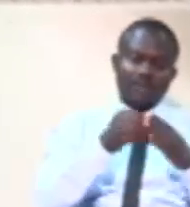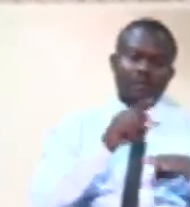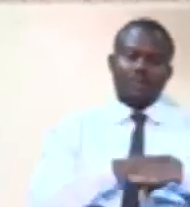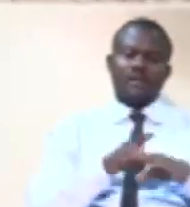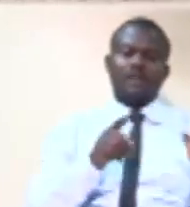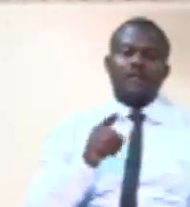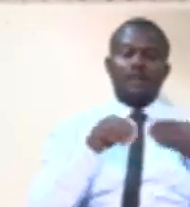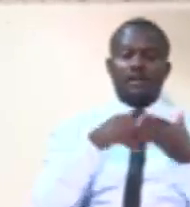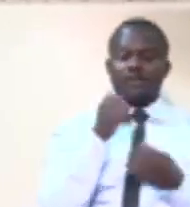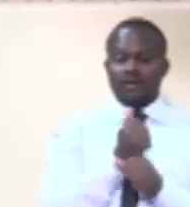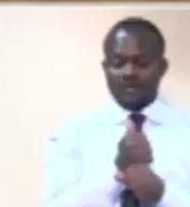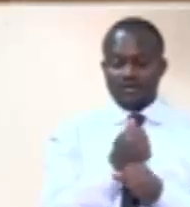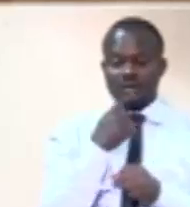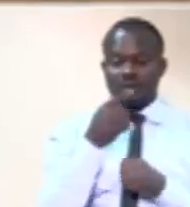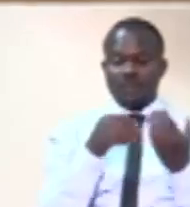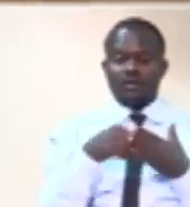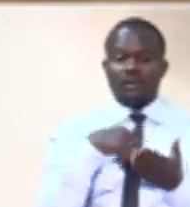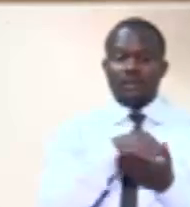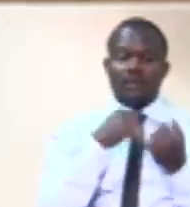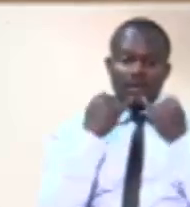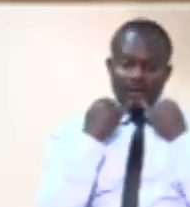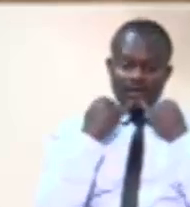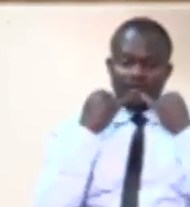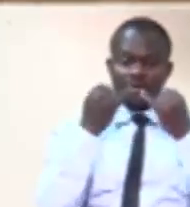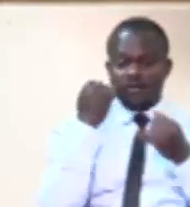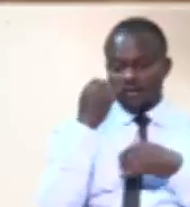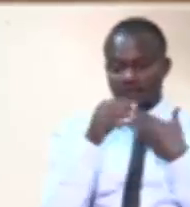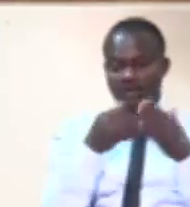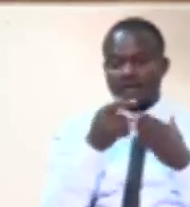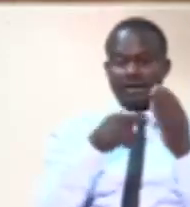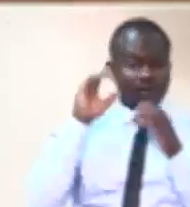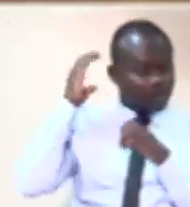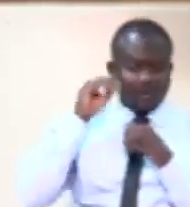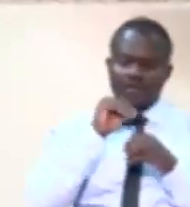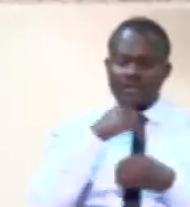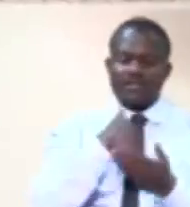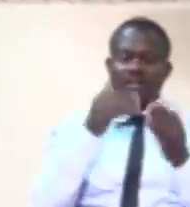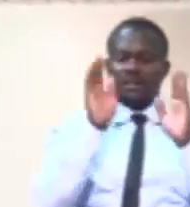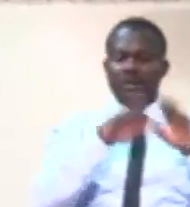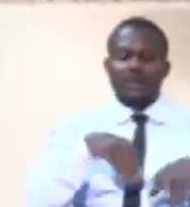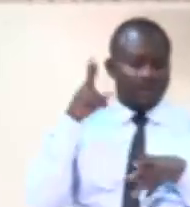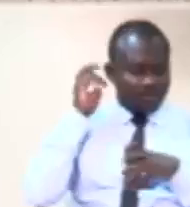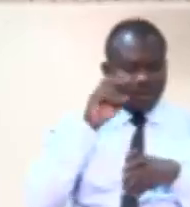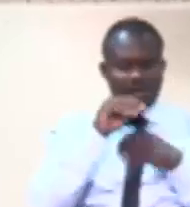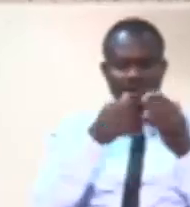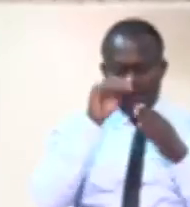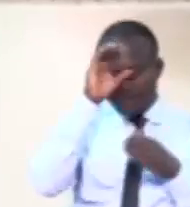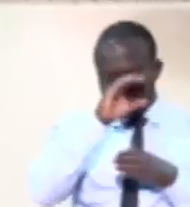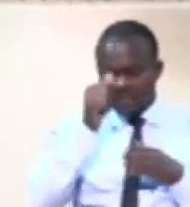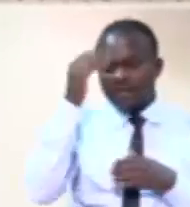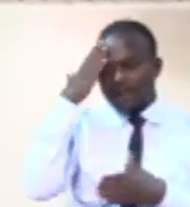nyine ukagikora. So rero nabagira inama y'uko niba hari amakuru badafite nibareke kumva ku bandi bo bayishakire